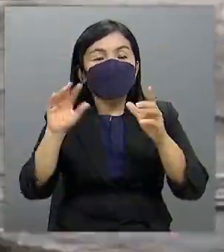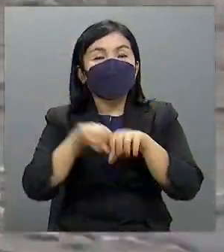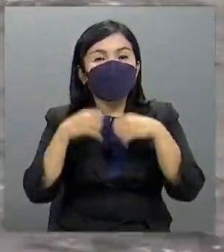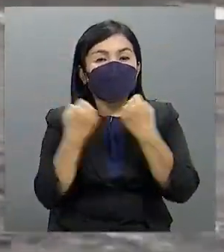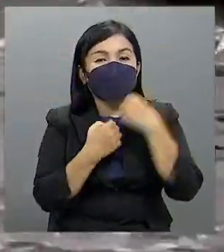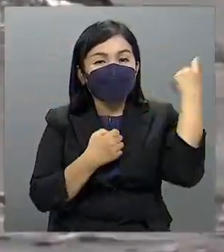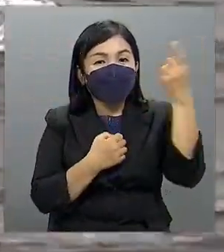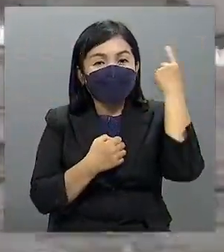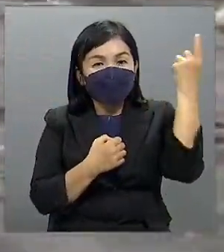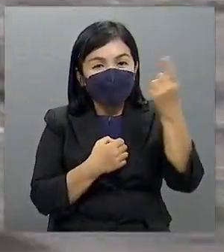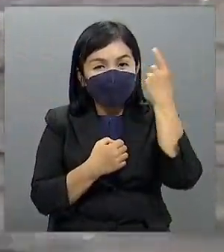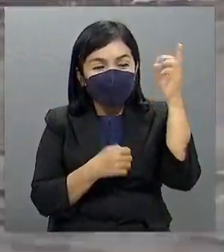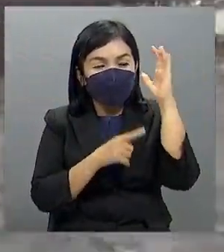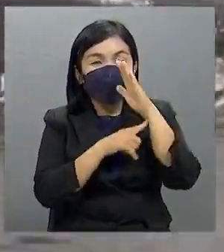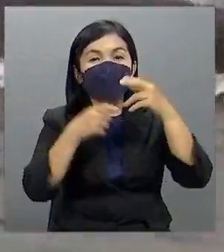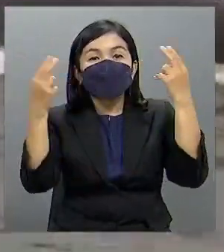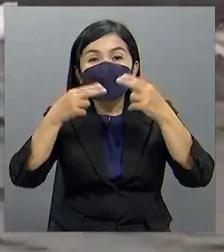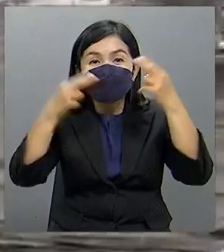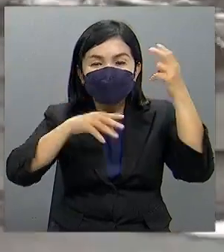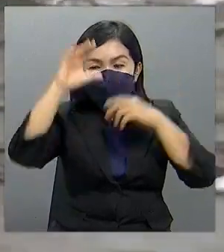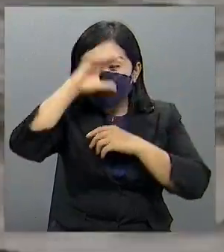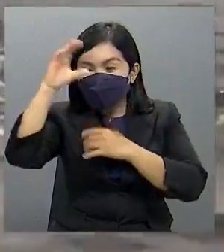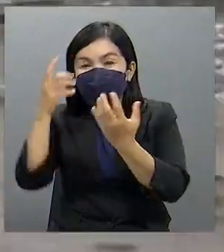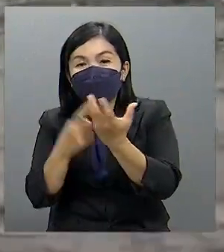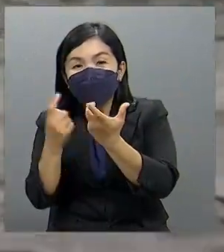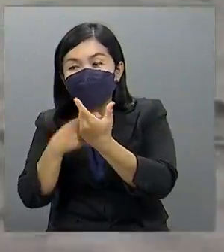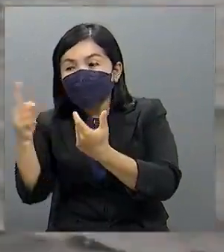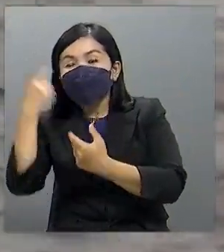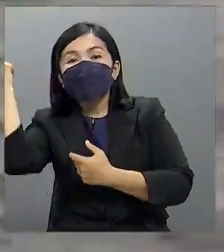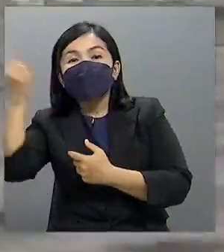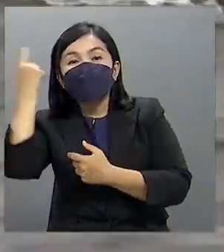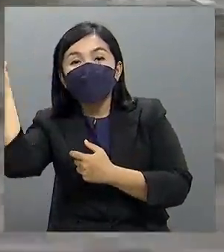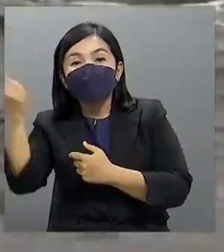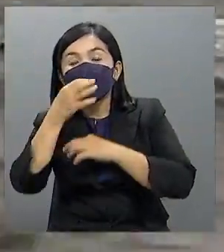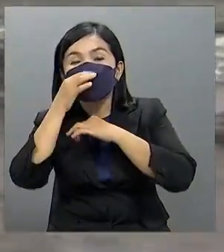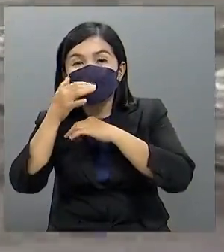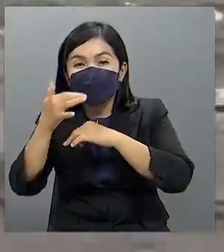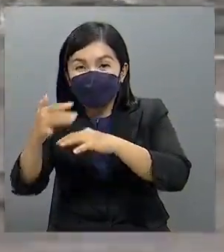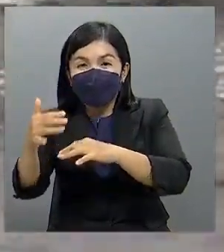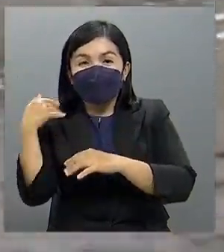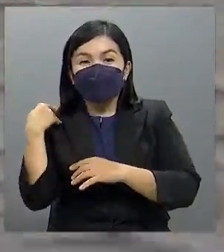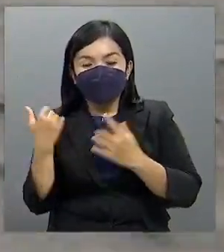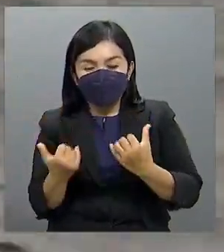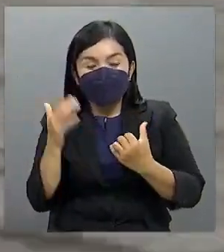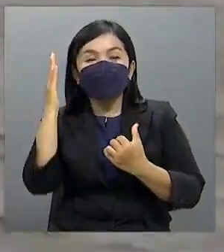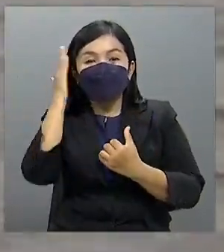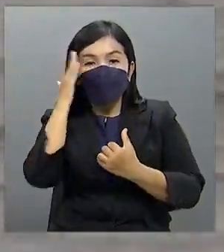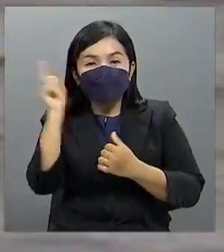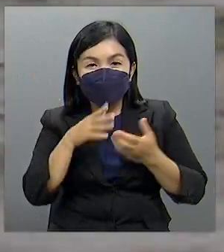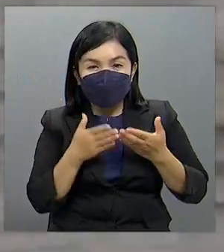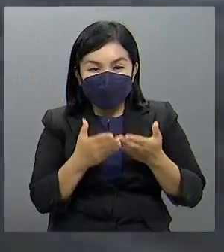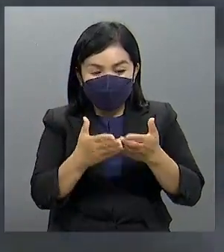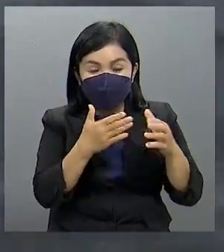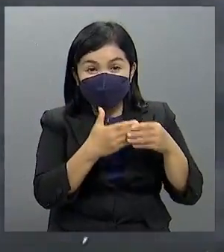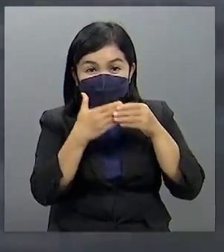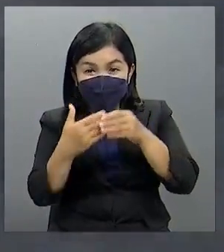มุทรสงครามเตรียมจะออกสำรวจเพื่อเปิดเส้นทางการท่องเที่ยวทางทะเลในขณะนี้ทราบว่ามีเรือพานักท่องเที่ยวไปชมฝูง